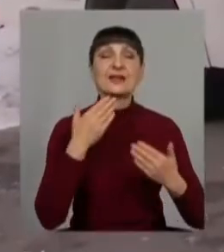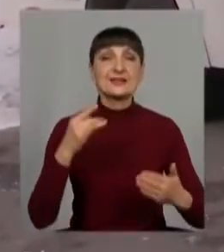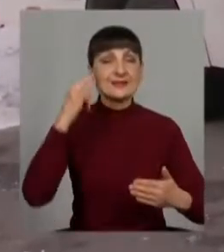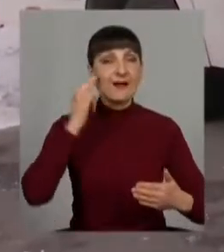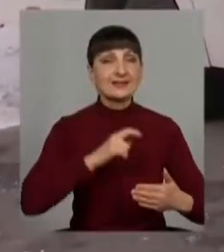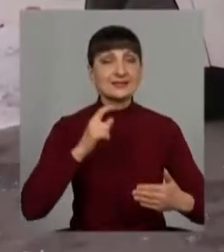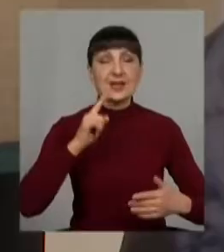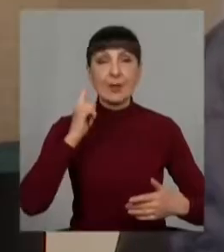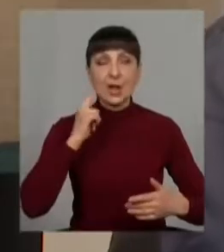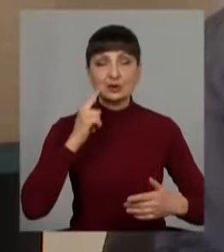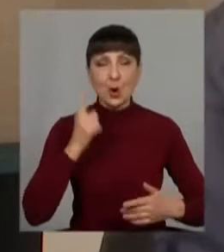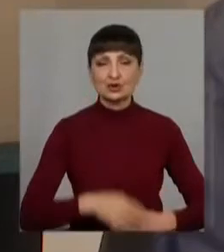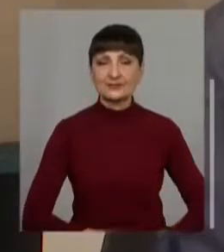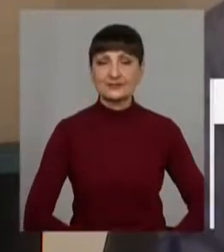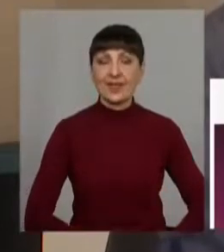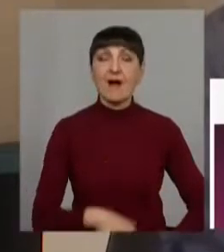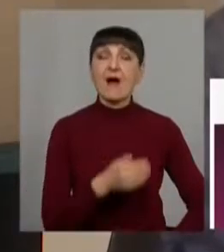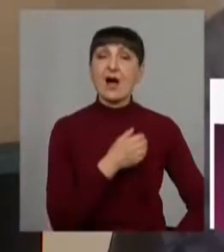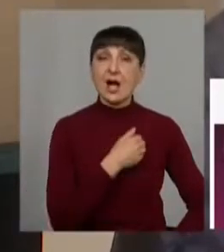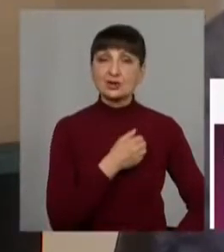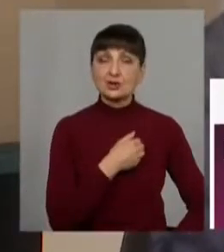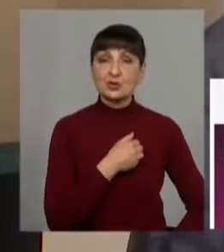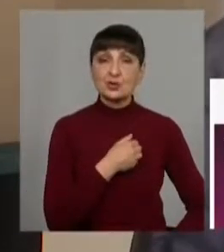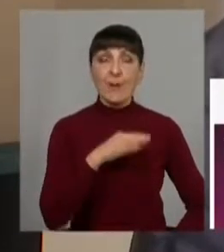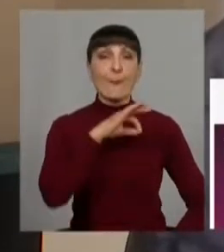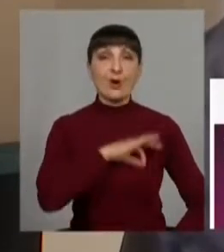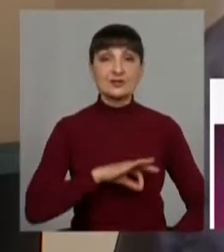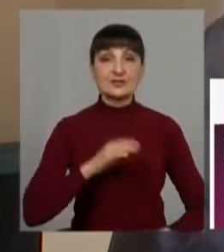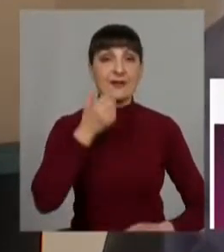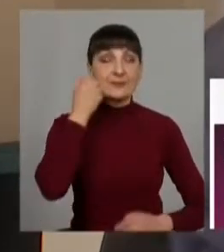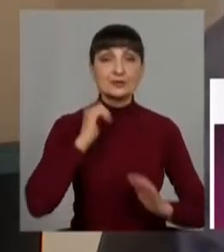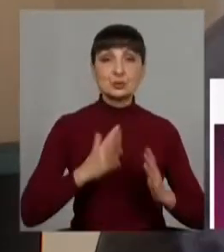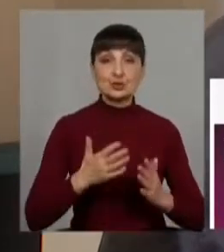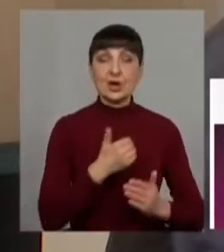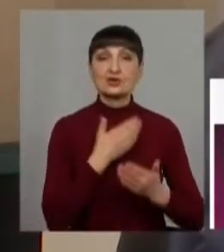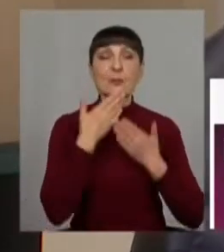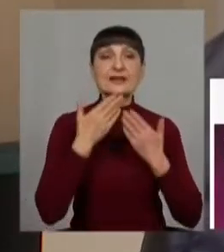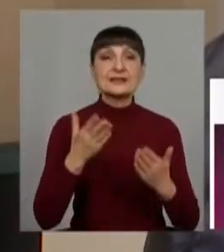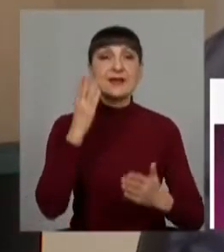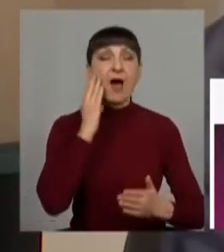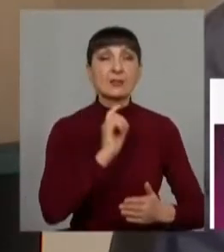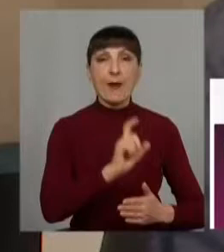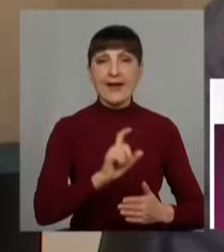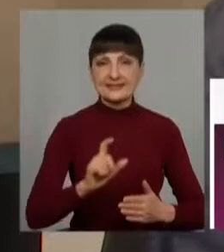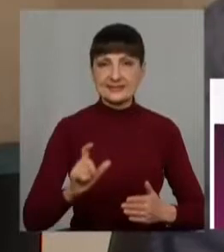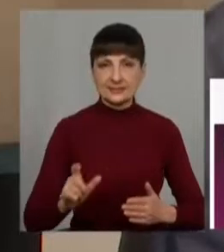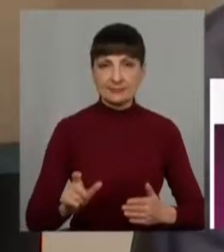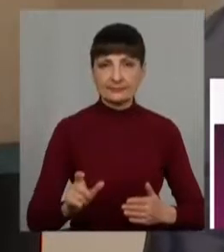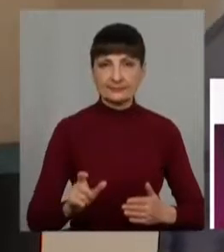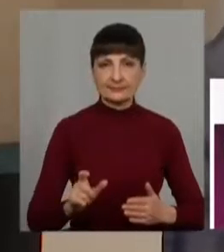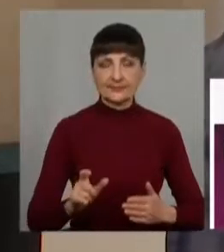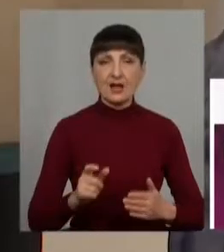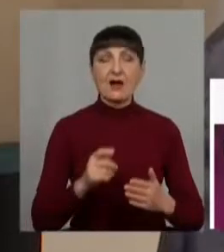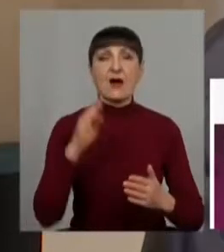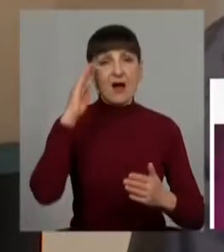Нурмагомбетова. Известная казахстанская певица старается не пропускать подобные акции. Важность этой акции в том, что перед Новым годом поддержать